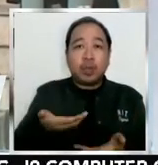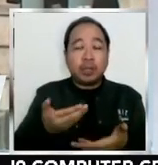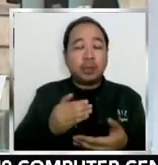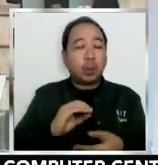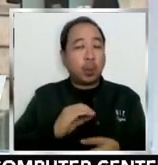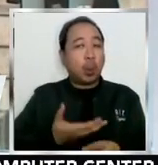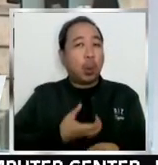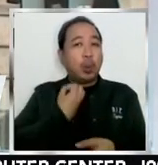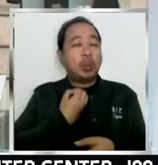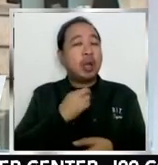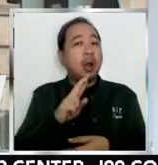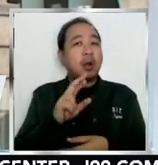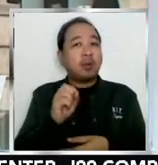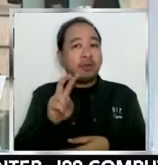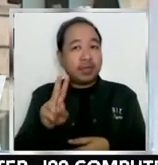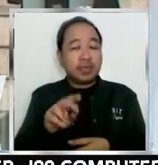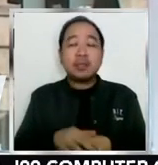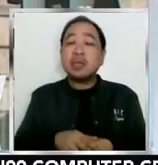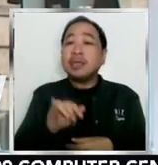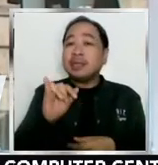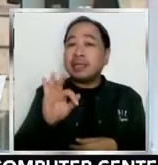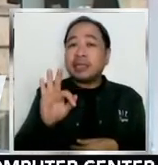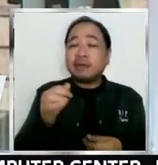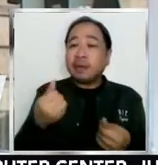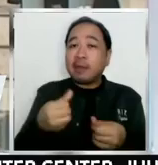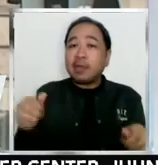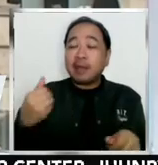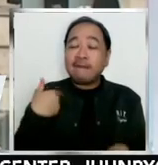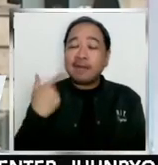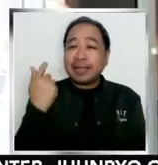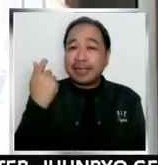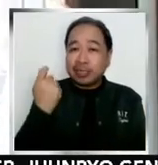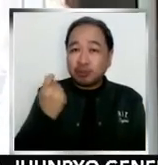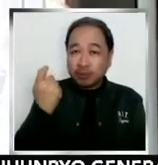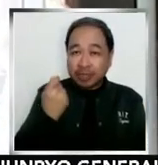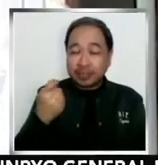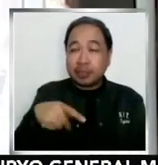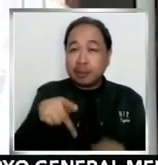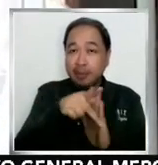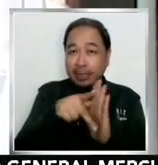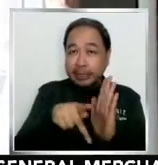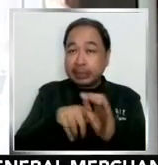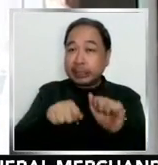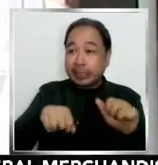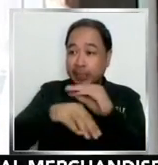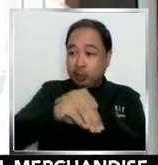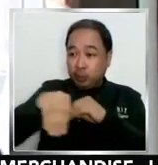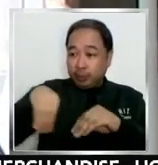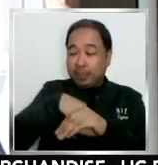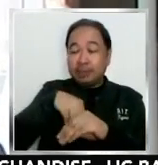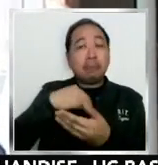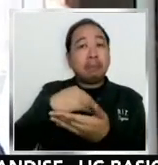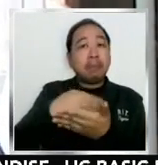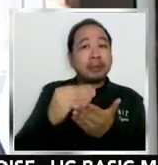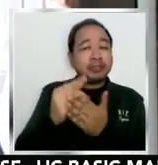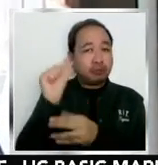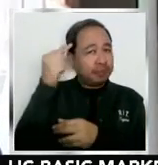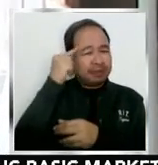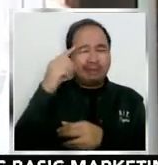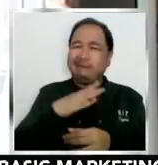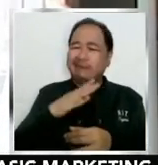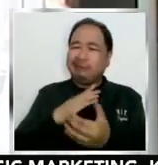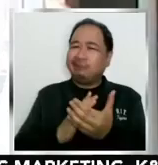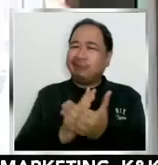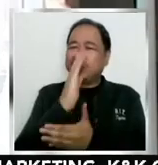will allow them to reimburse us, so be it. Kasi habang kung meron pang mahihigop